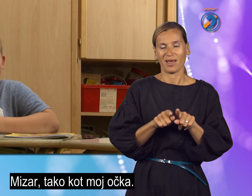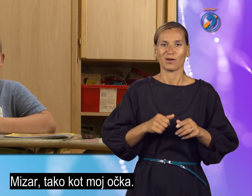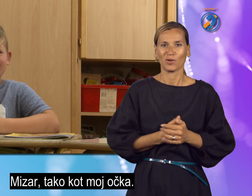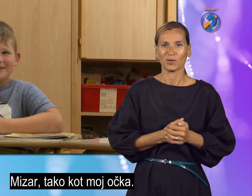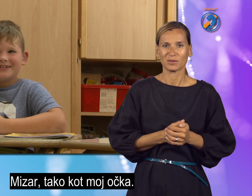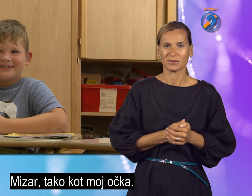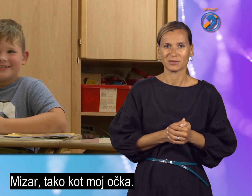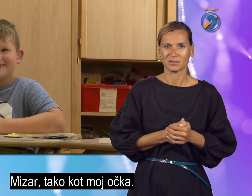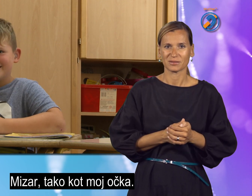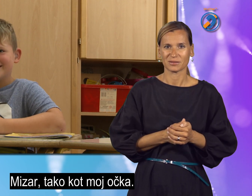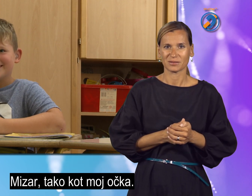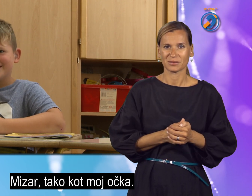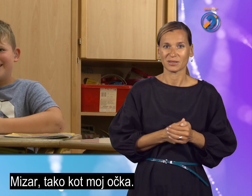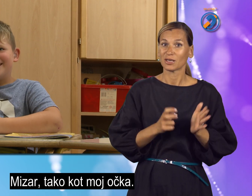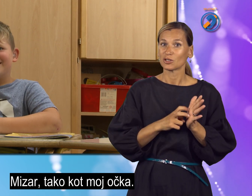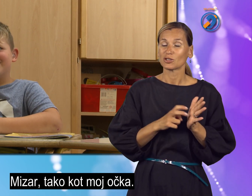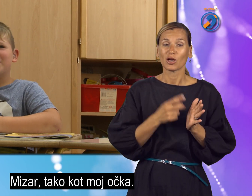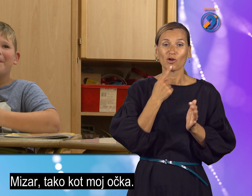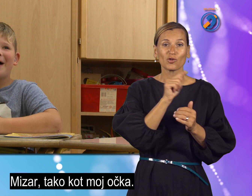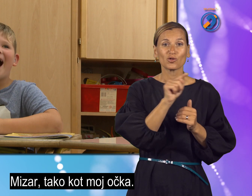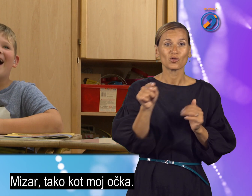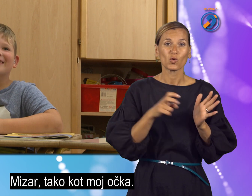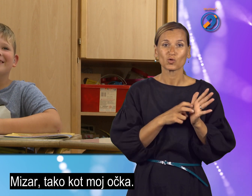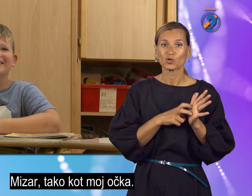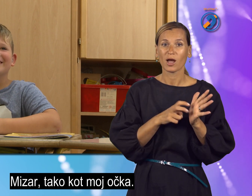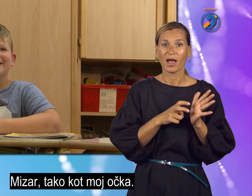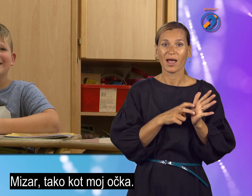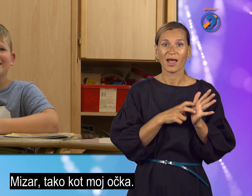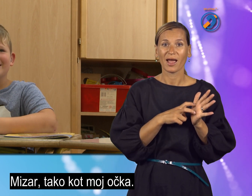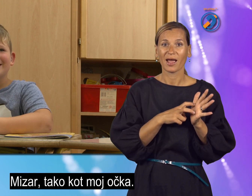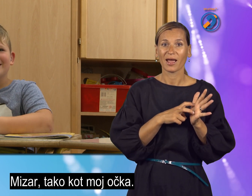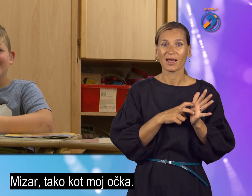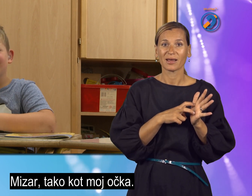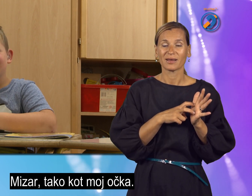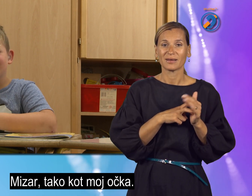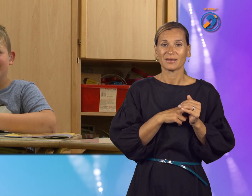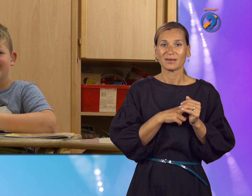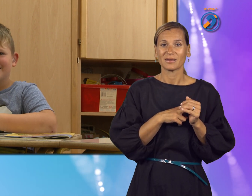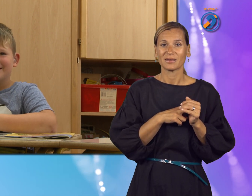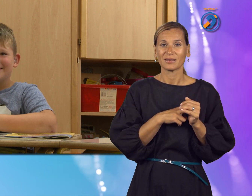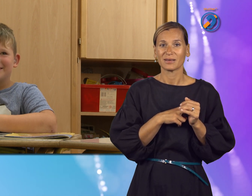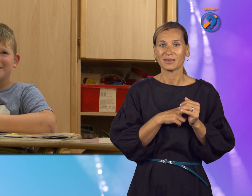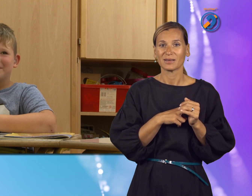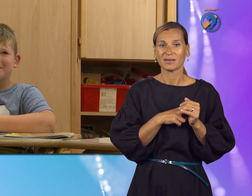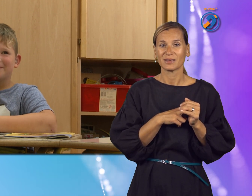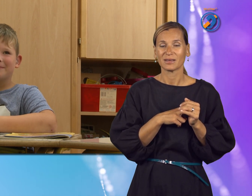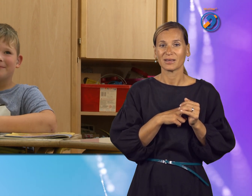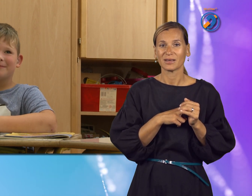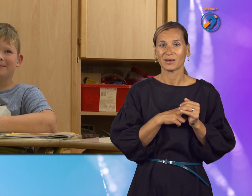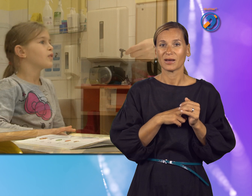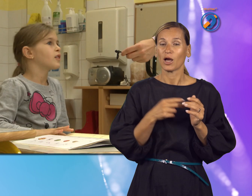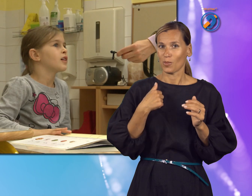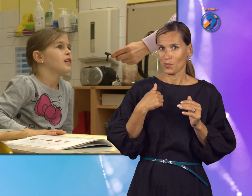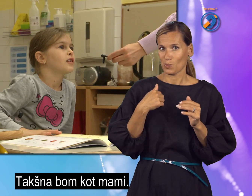Mizar bi bil rad, ko boš velik. Kupa Aki. Enako kot je Ati, tudi Ati je mizar,